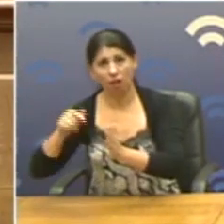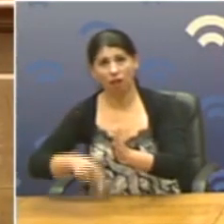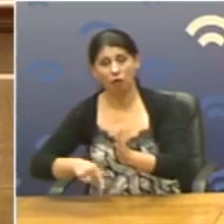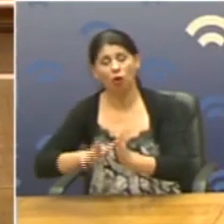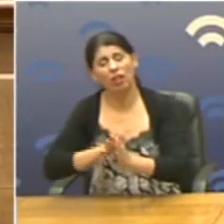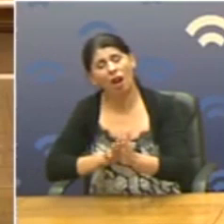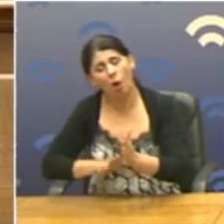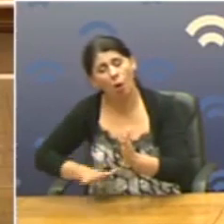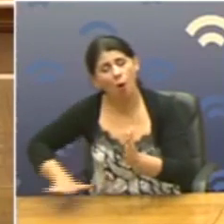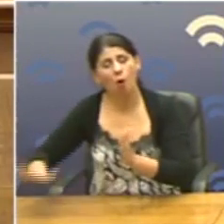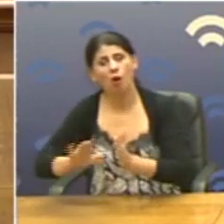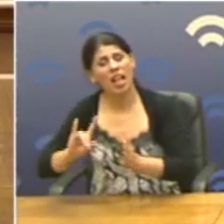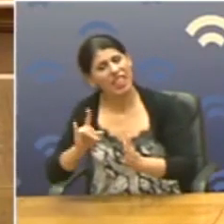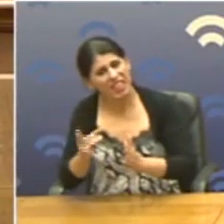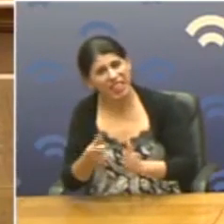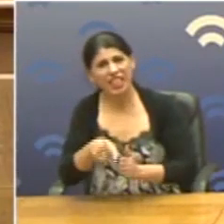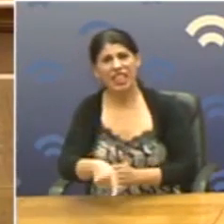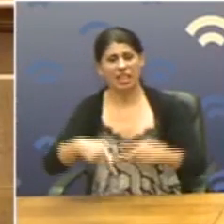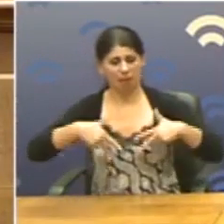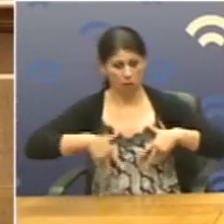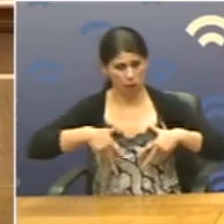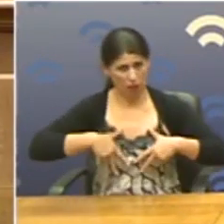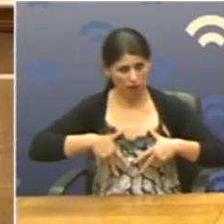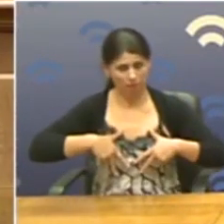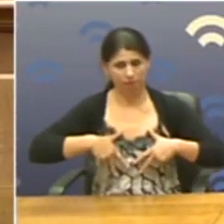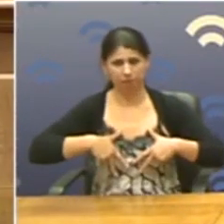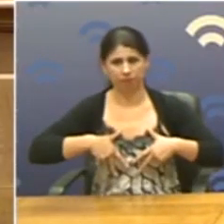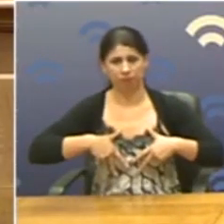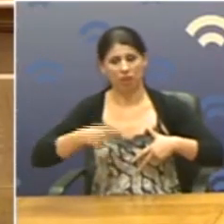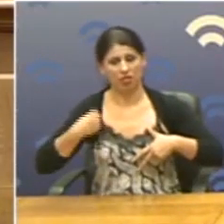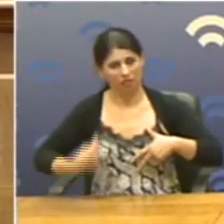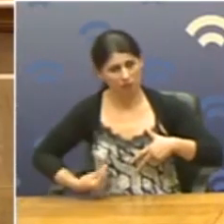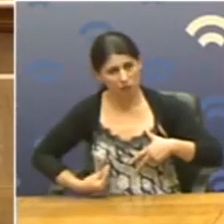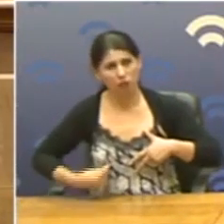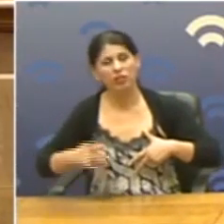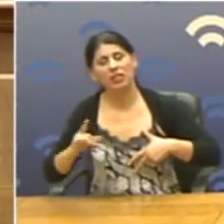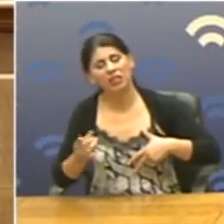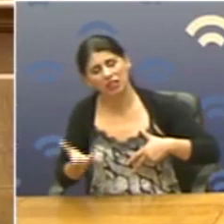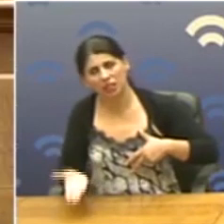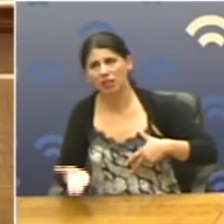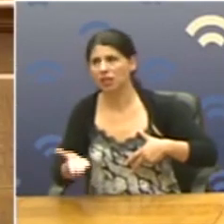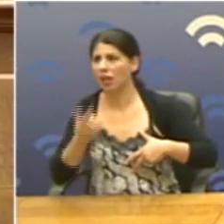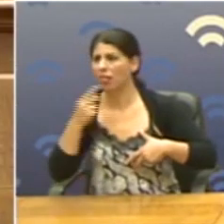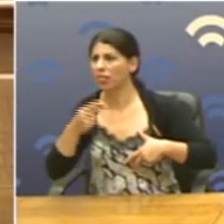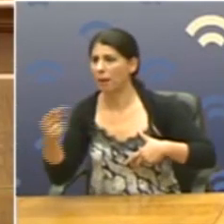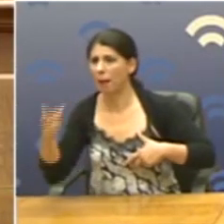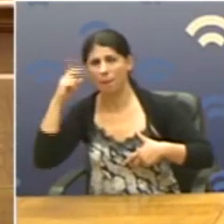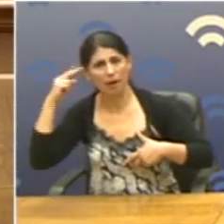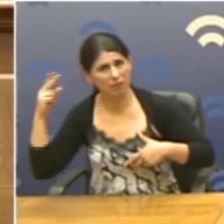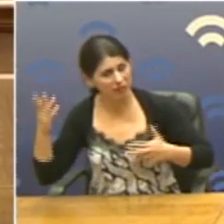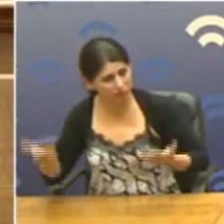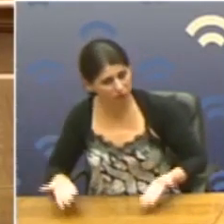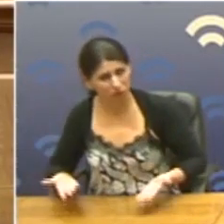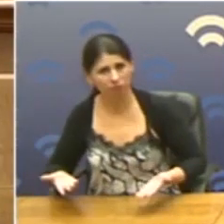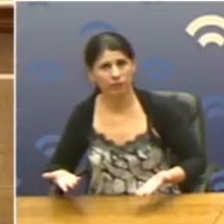όλα. Είτε μιλάμε για τα Υπουργεία και για τους Δήμους, είτε μιλάμε για τα Πανεπιστήμια,